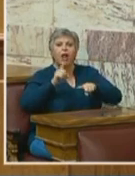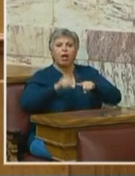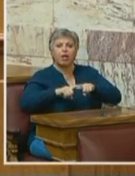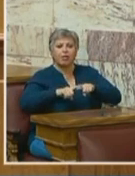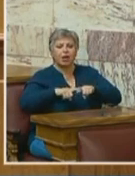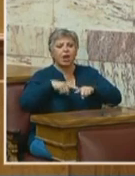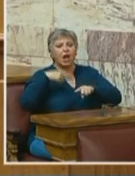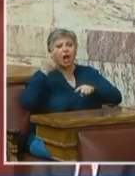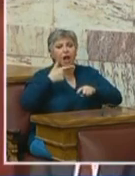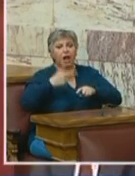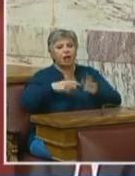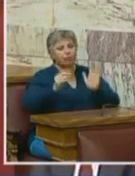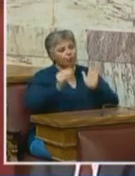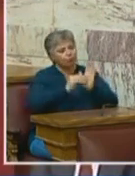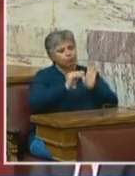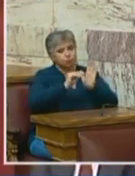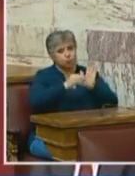σας.